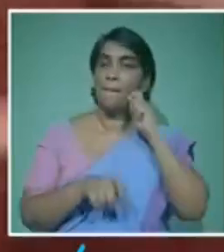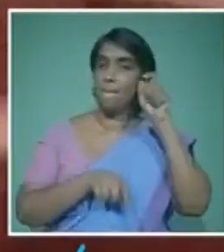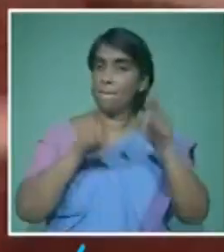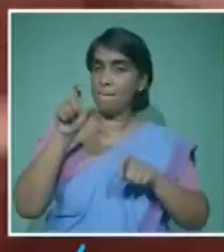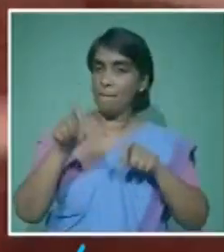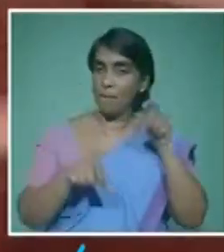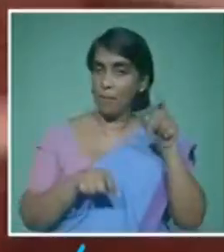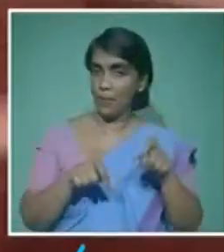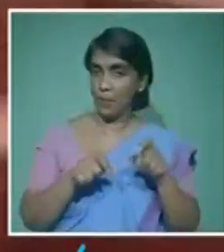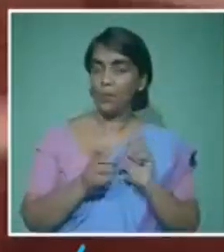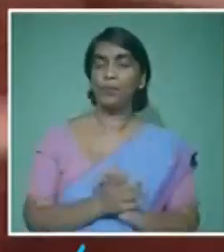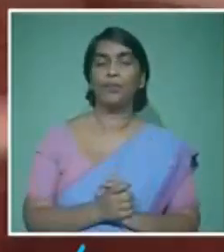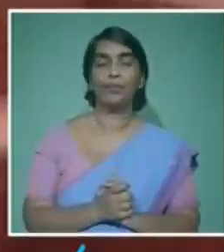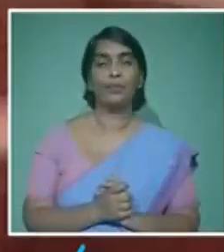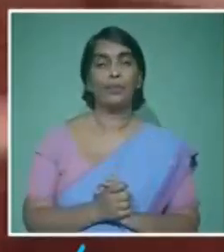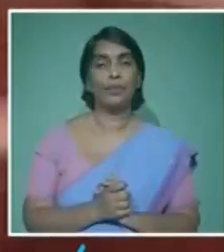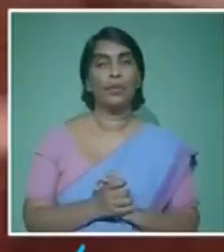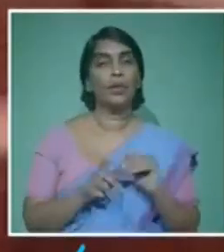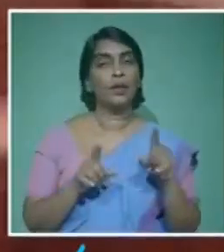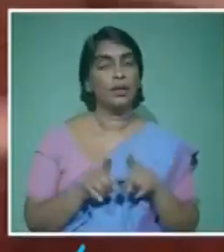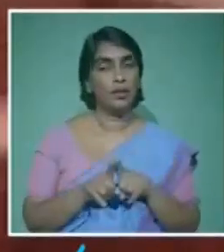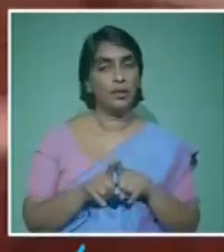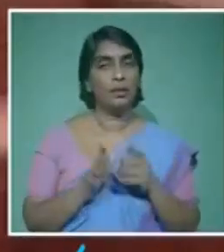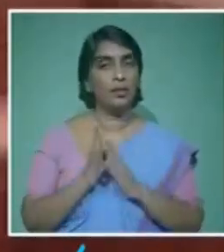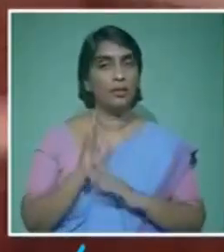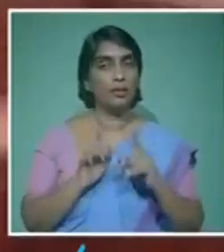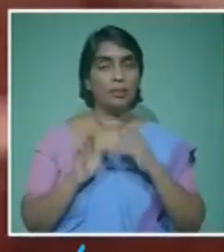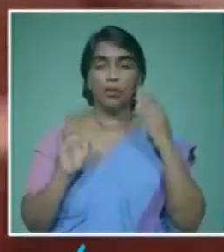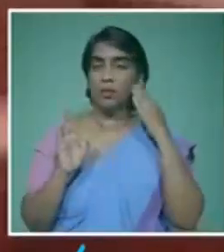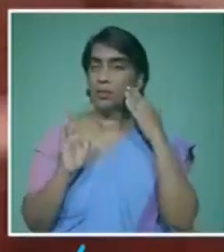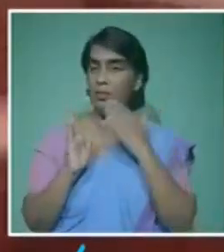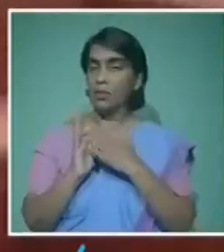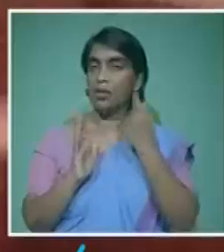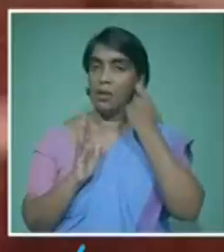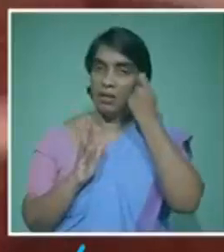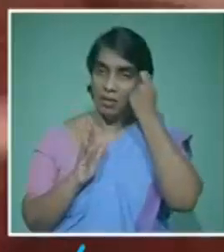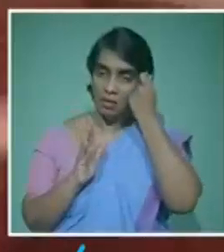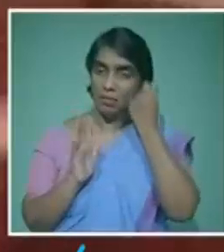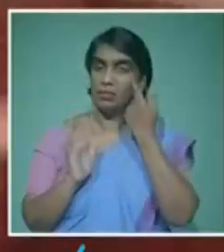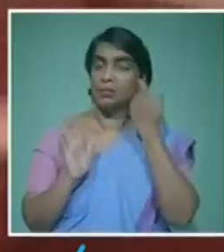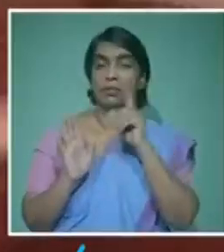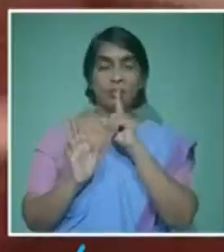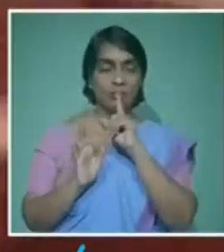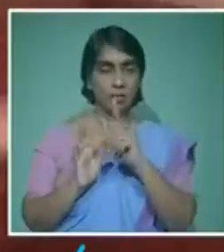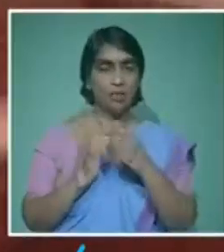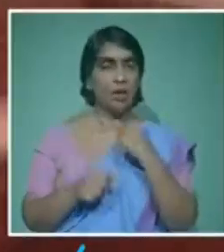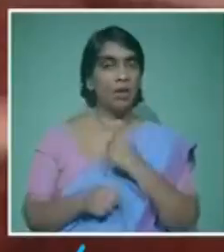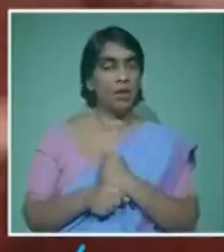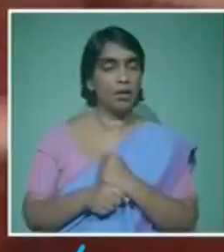தொழில் தொடர்பில் கருத்துக்களை ஆலோசனைகளை வழங்கிய ஆளுங்கட்சி எதிர்க்கட்சி நாடாளுமன்ற